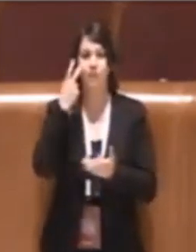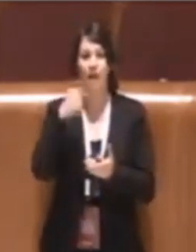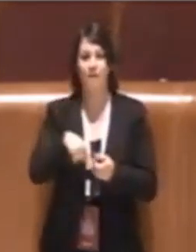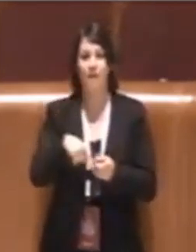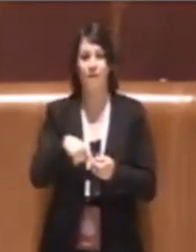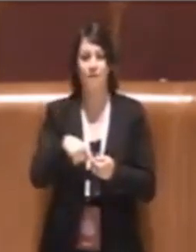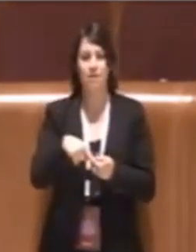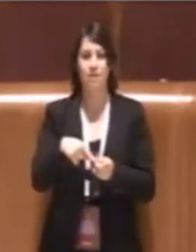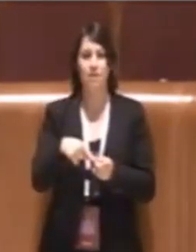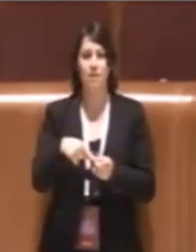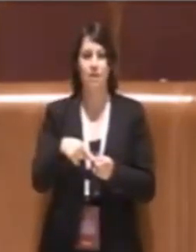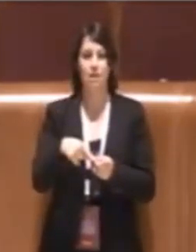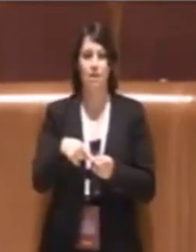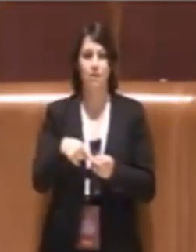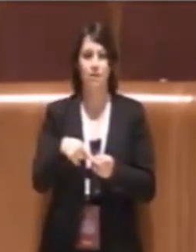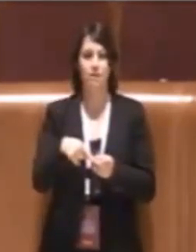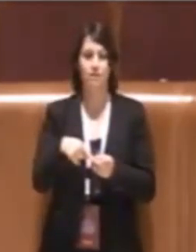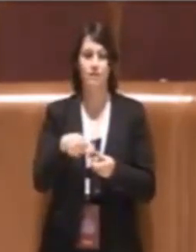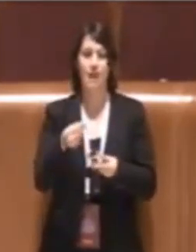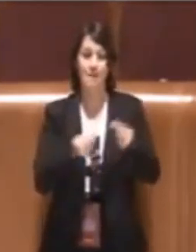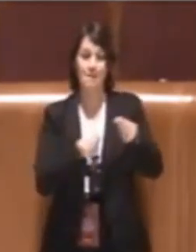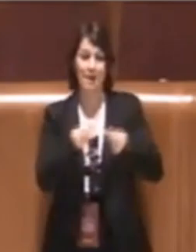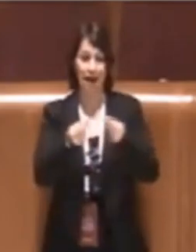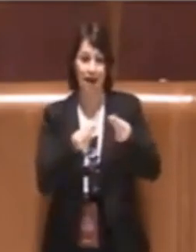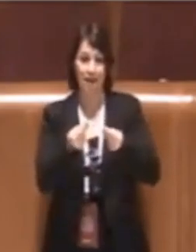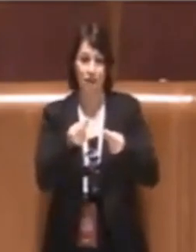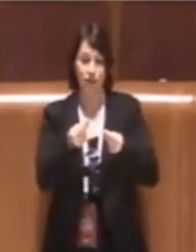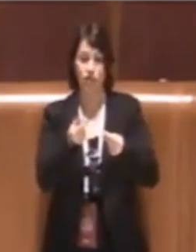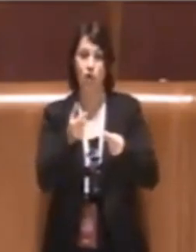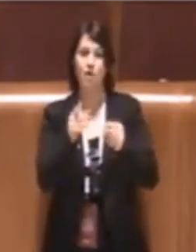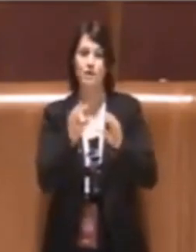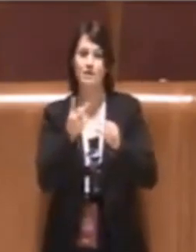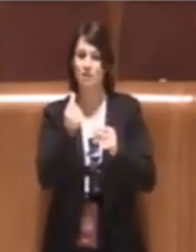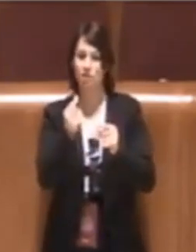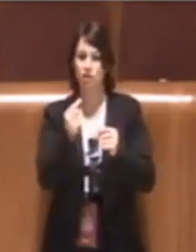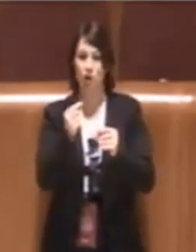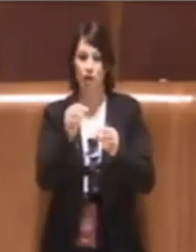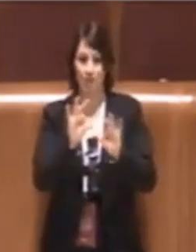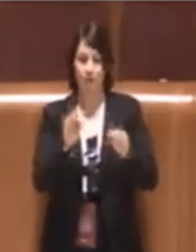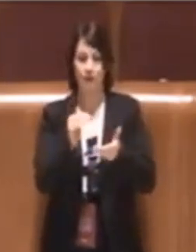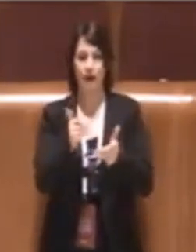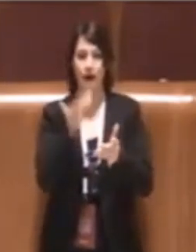della disponibilità di bilancio al fine di garantire